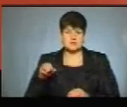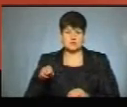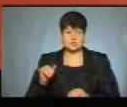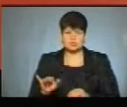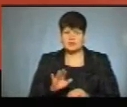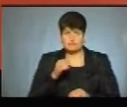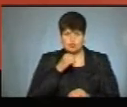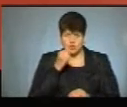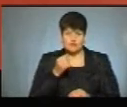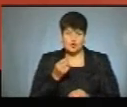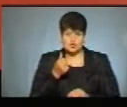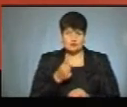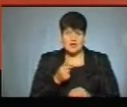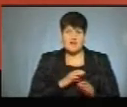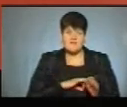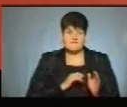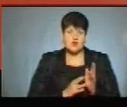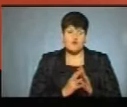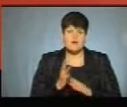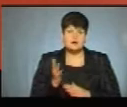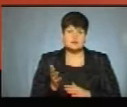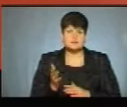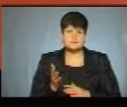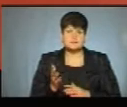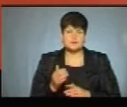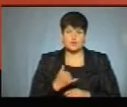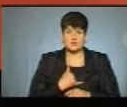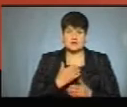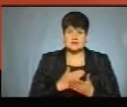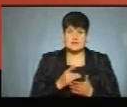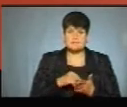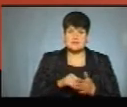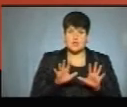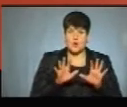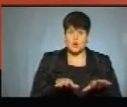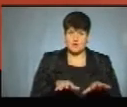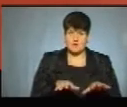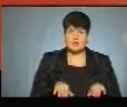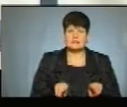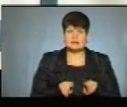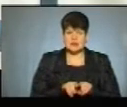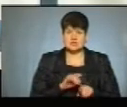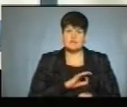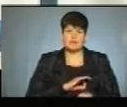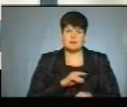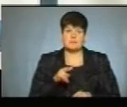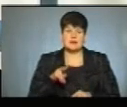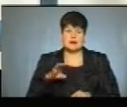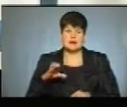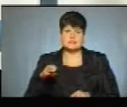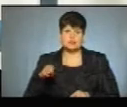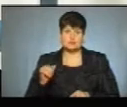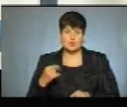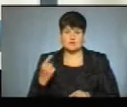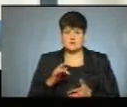дорослому віці прийшли, а вихованців Пласту. От у нас є міський голова, також вихованець Пласту обласного